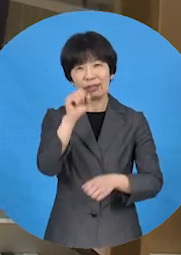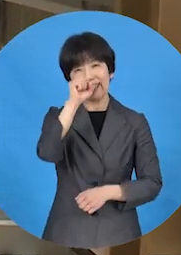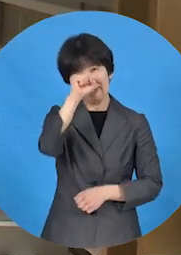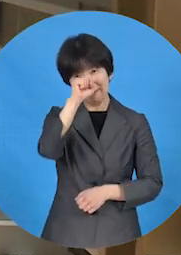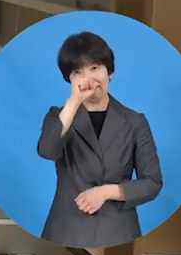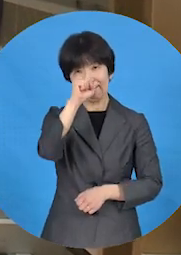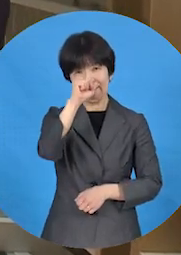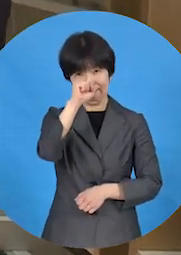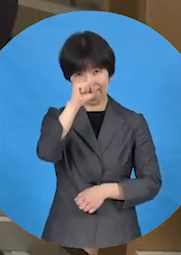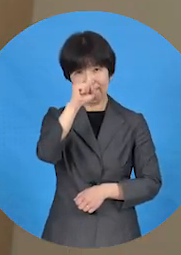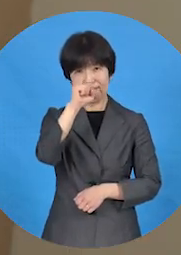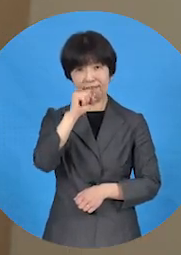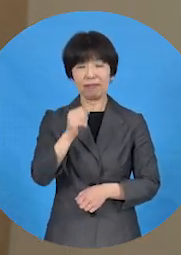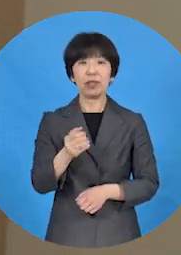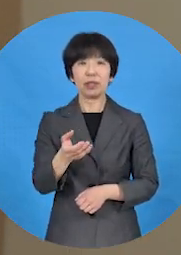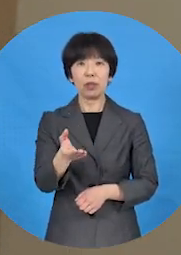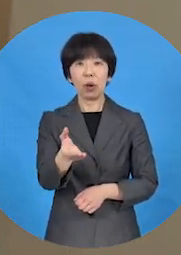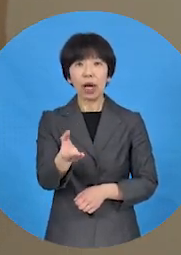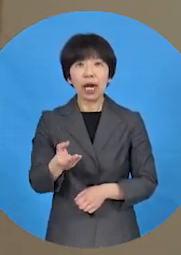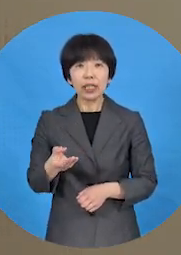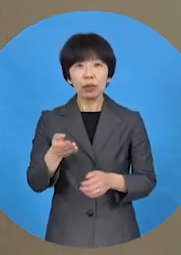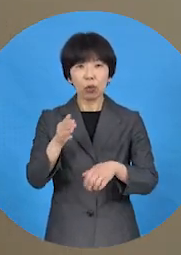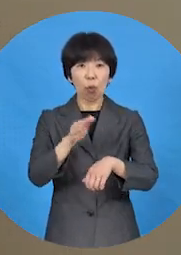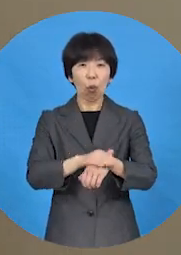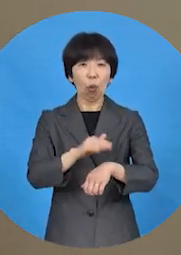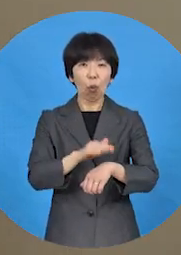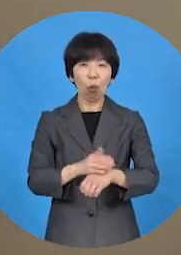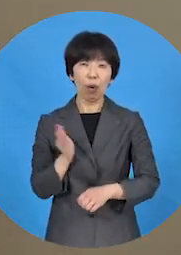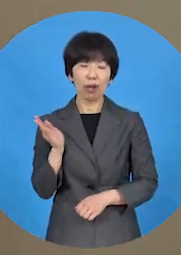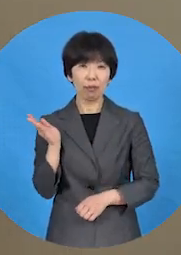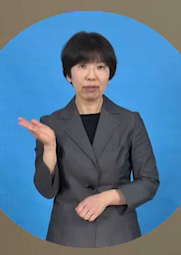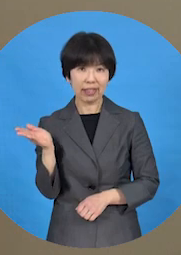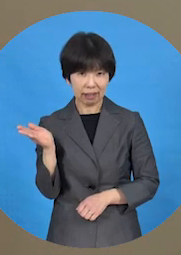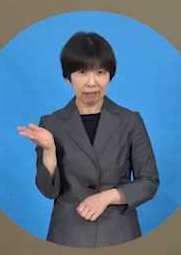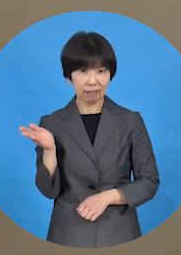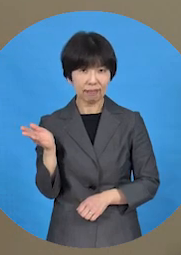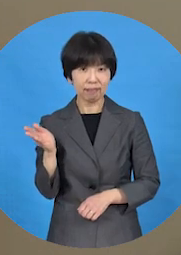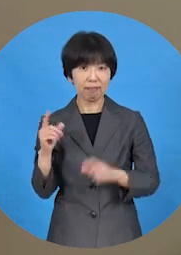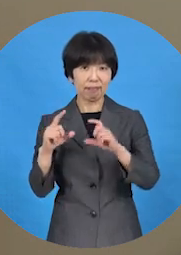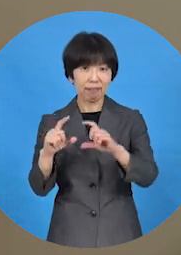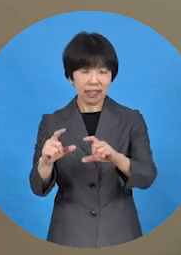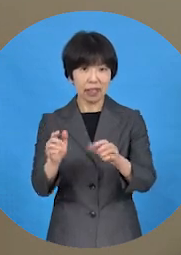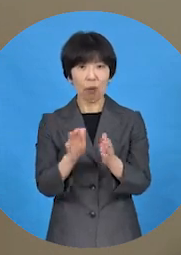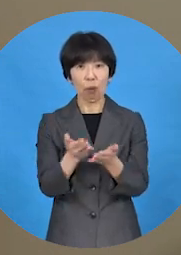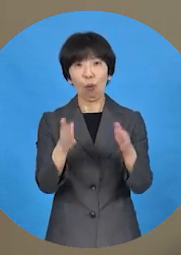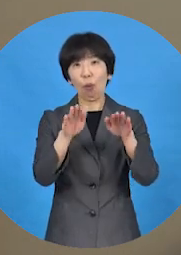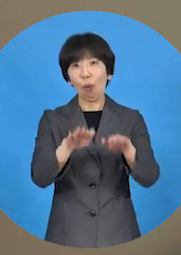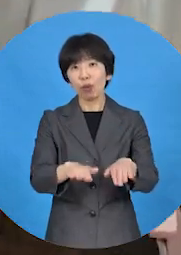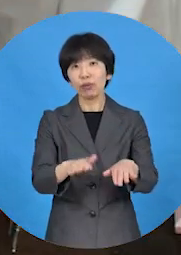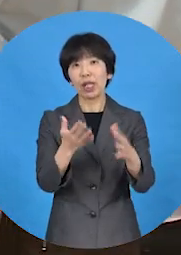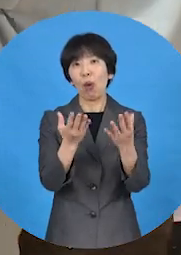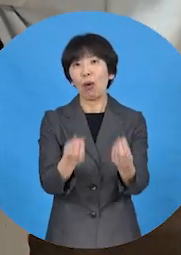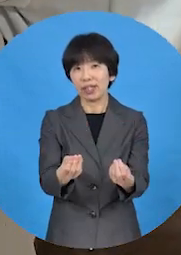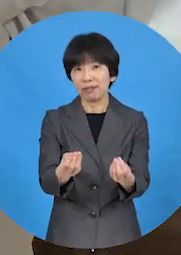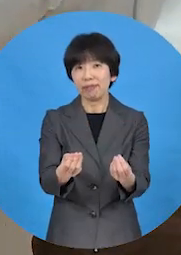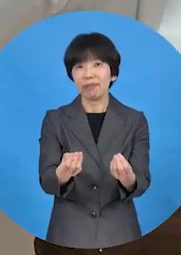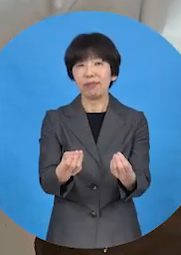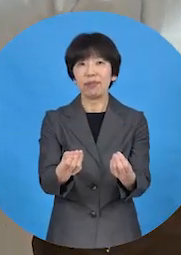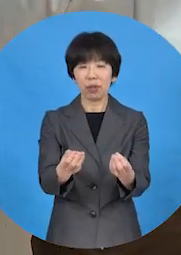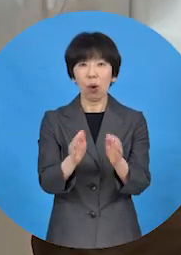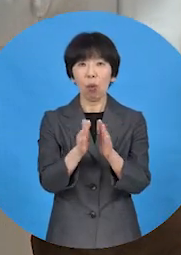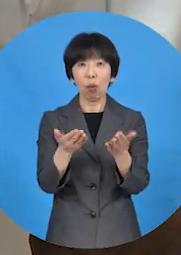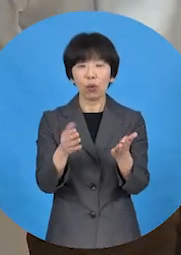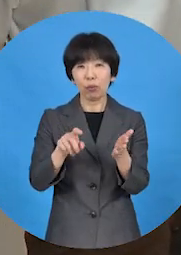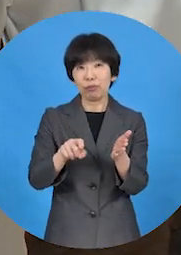にもなりますよね。 そうですね、 あとは登録カードを使い自動貸し出し機を通すだけ。その他